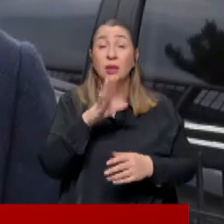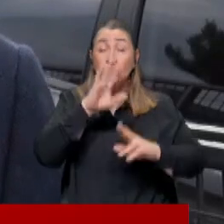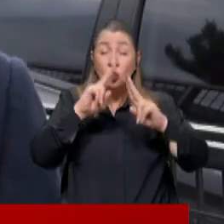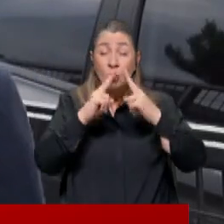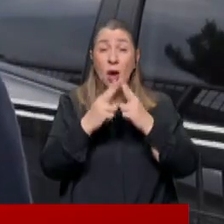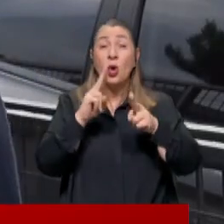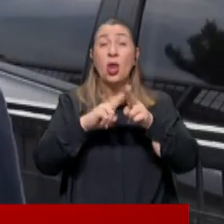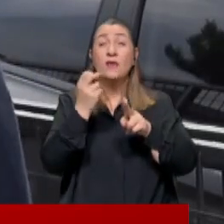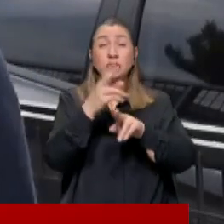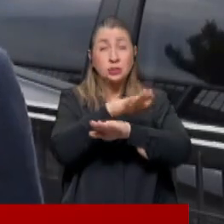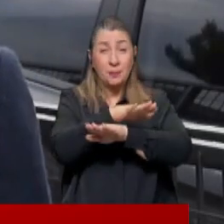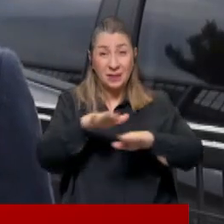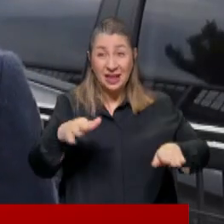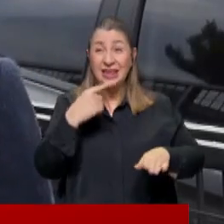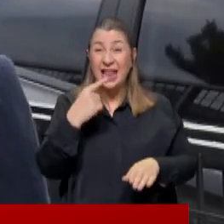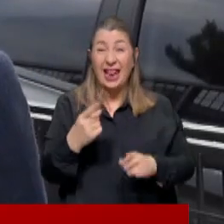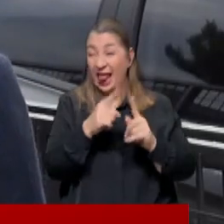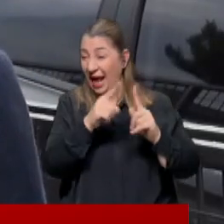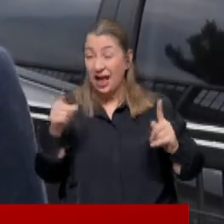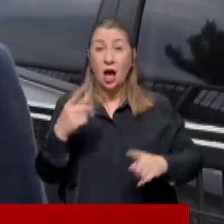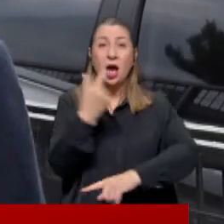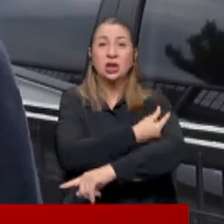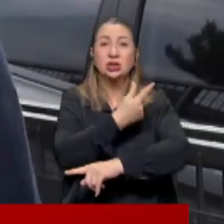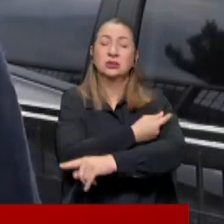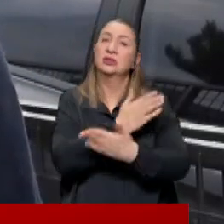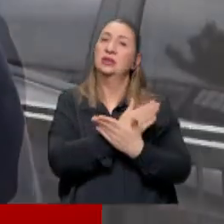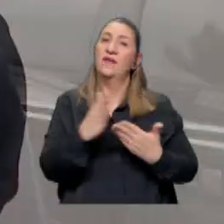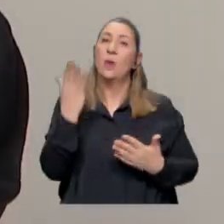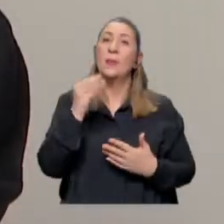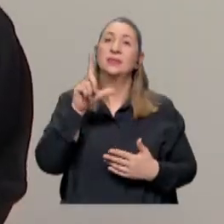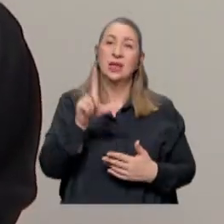dünyada pandemi kalktı denilene kadar aşılanmaya devam etmemiz gerekiyor.